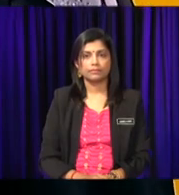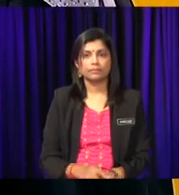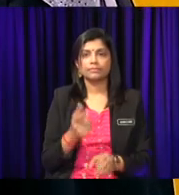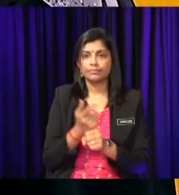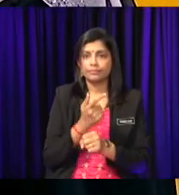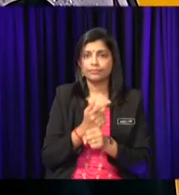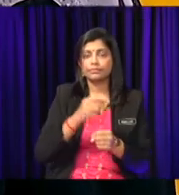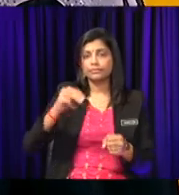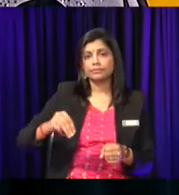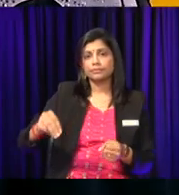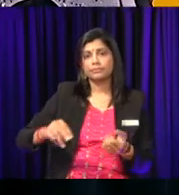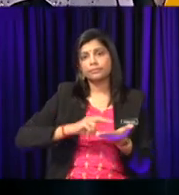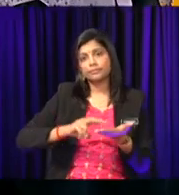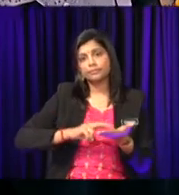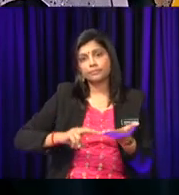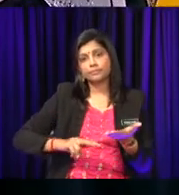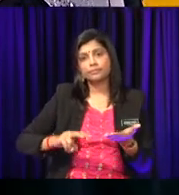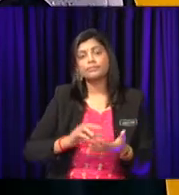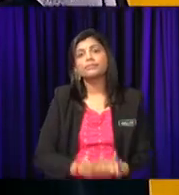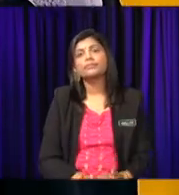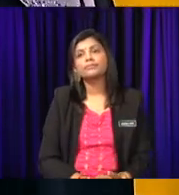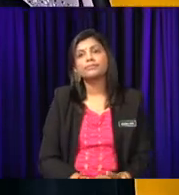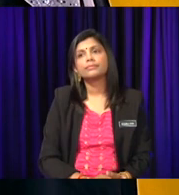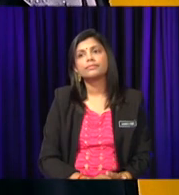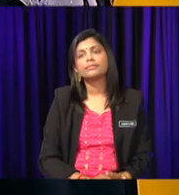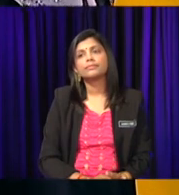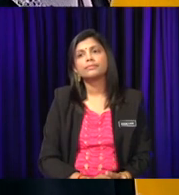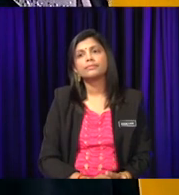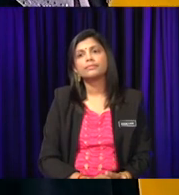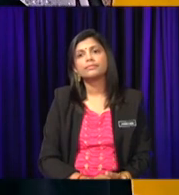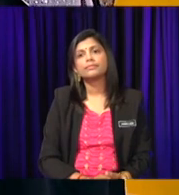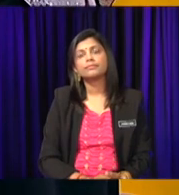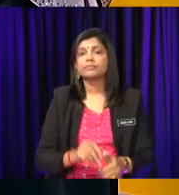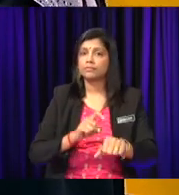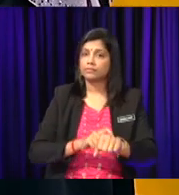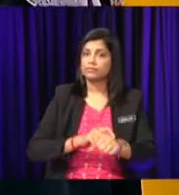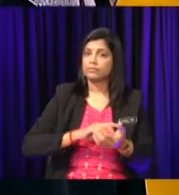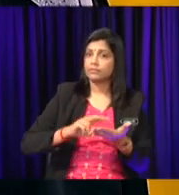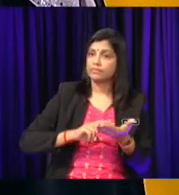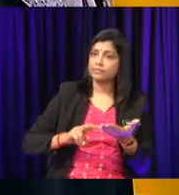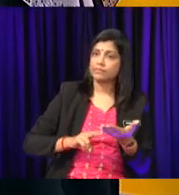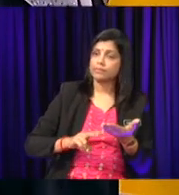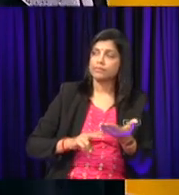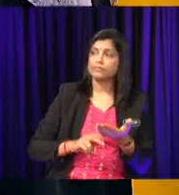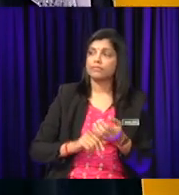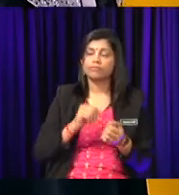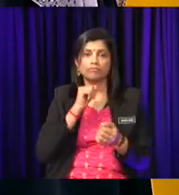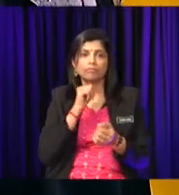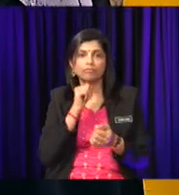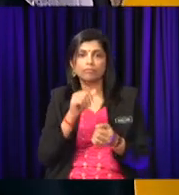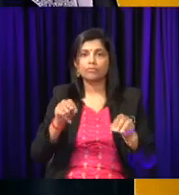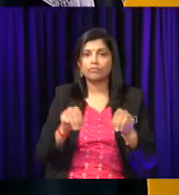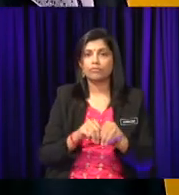ketika membaca sebenarnya murid ini dikenal adik irama tapi bukan aja Irama Pada suatu hari